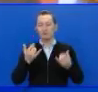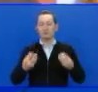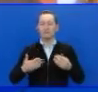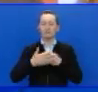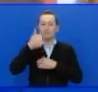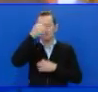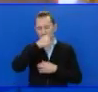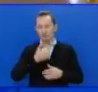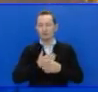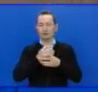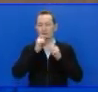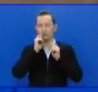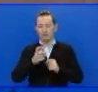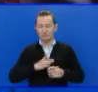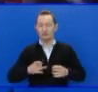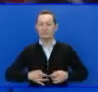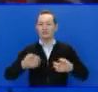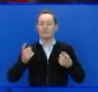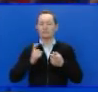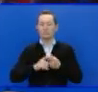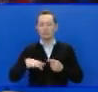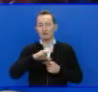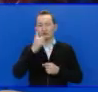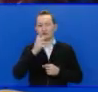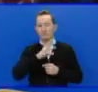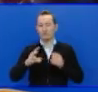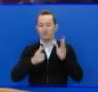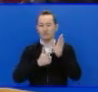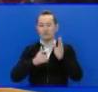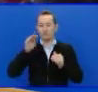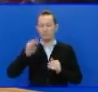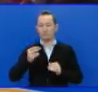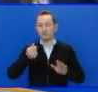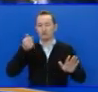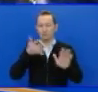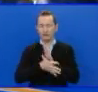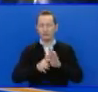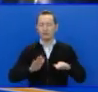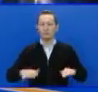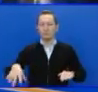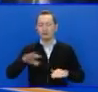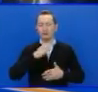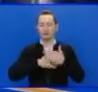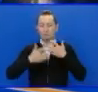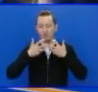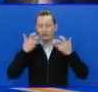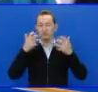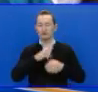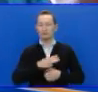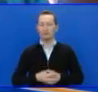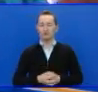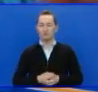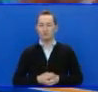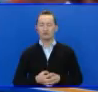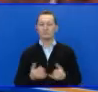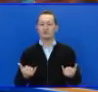да қарап қалмады. Мереке үшін ұжым 1 миллион 700 мың теңге қаржы бөліп, балғындардың қуанышын еселеді.